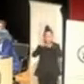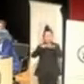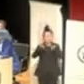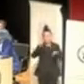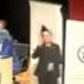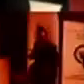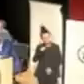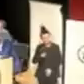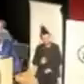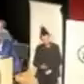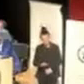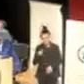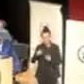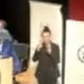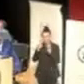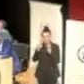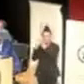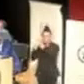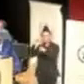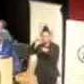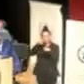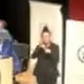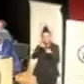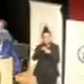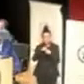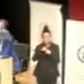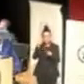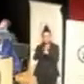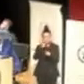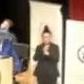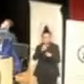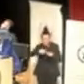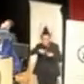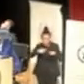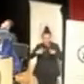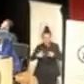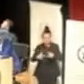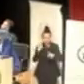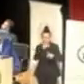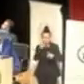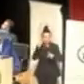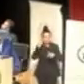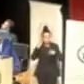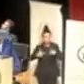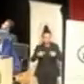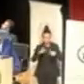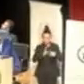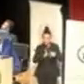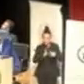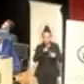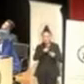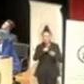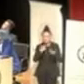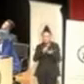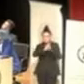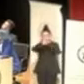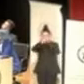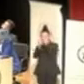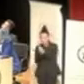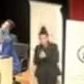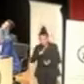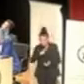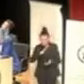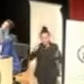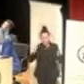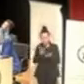Burada web sayfamızda hem taş plak koleksiyonunu hem de web sayfamızı kullanırken